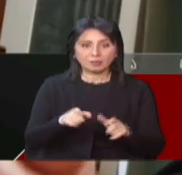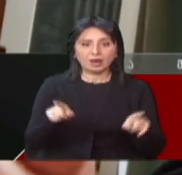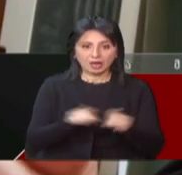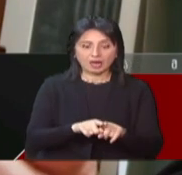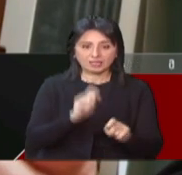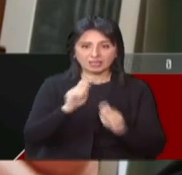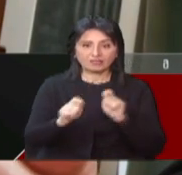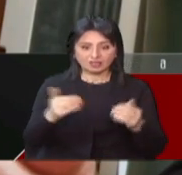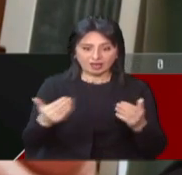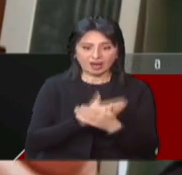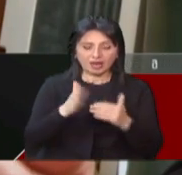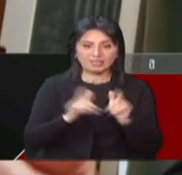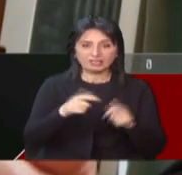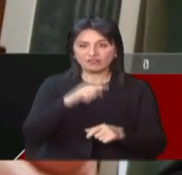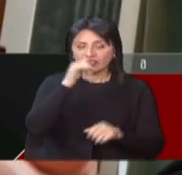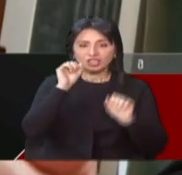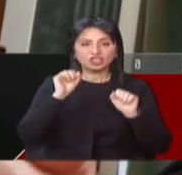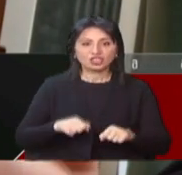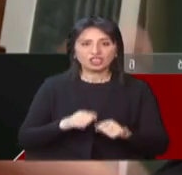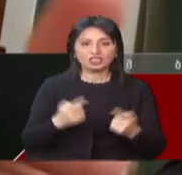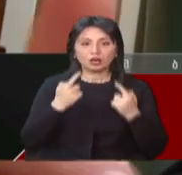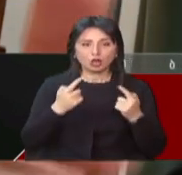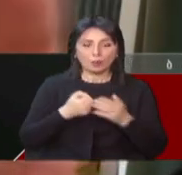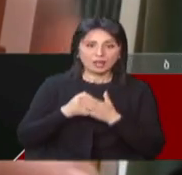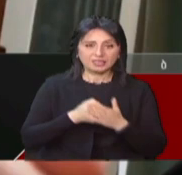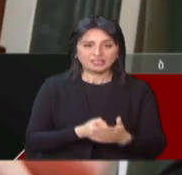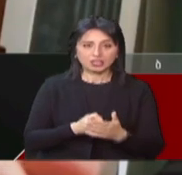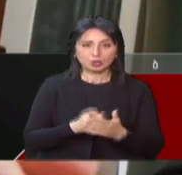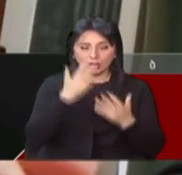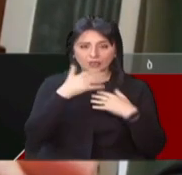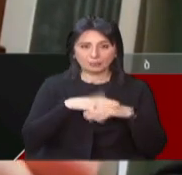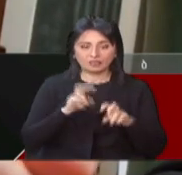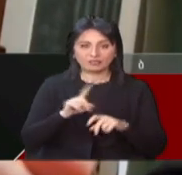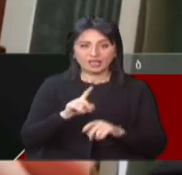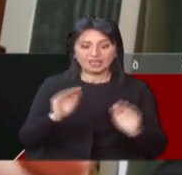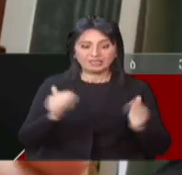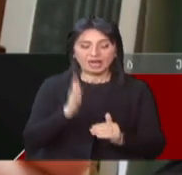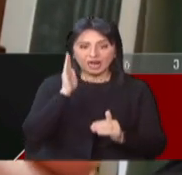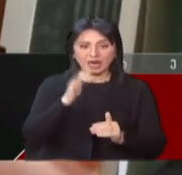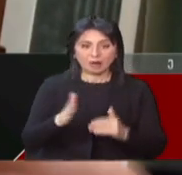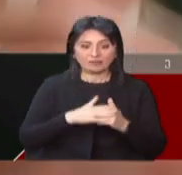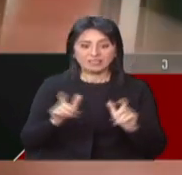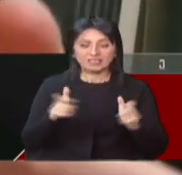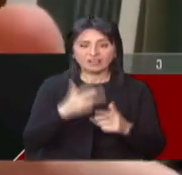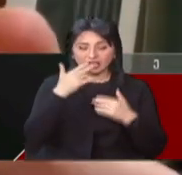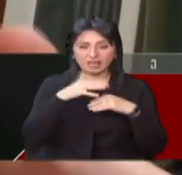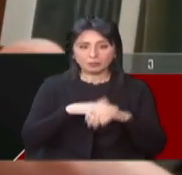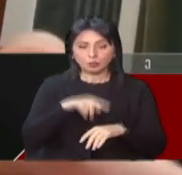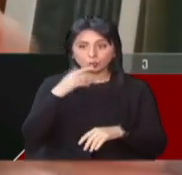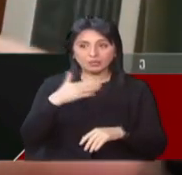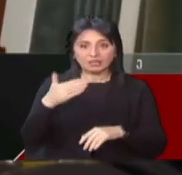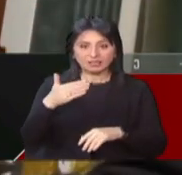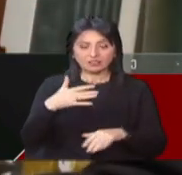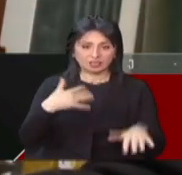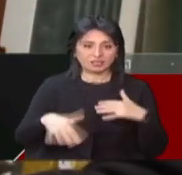ასევე დავაწესოთ ახლები, რომ რუსეთმა ვერ შეძლოს გლობალურ ზეწოლასთან ადაპტირება. რაც ნაკლები იქნება სანქციებთან ადაპტირების რუსეთის